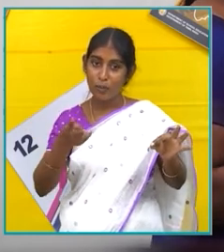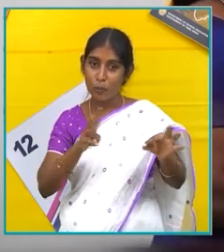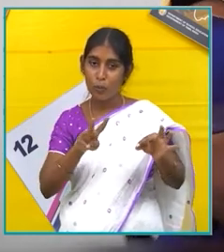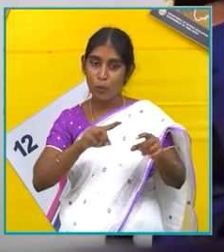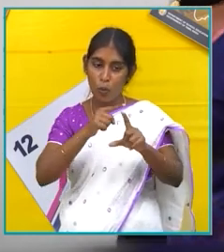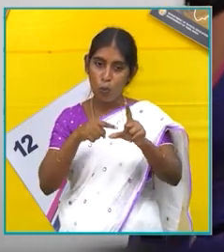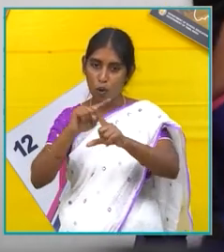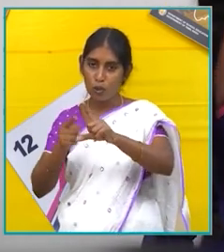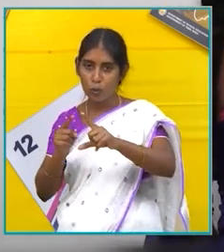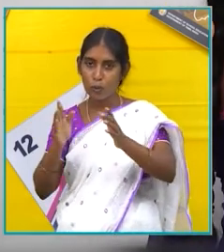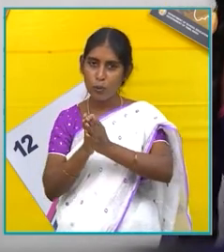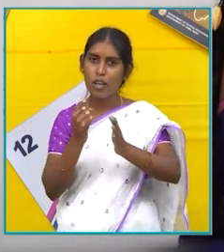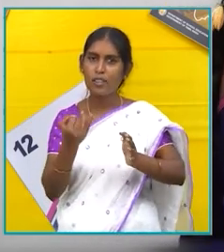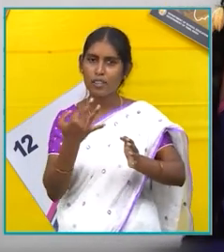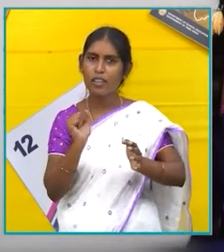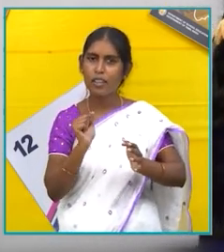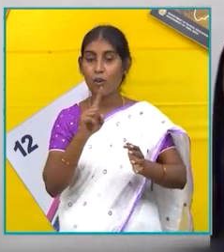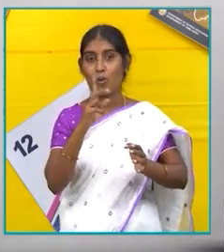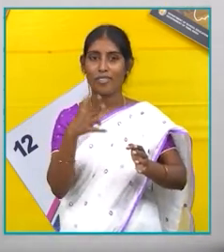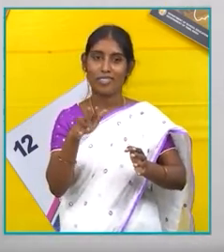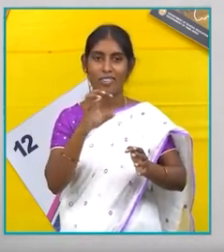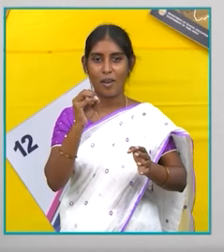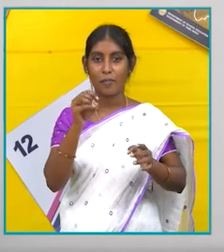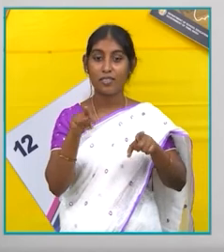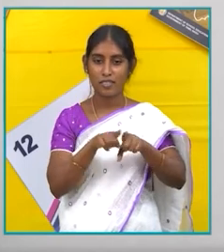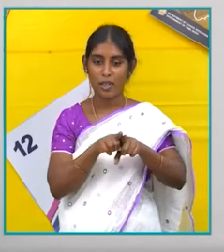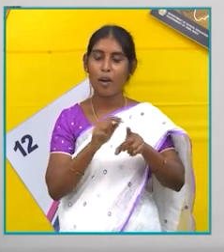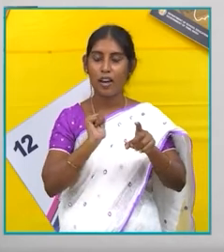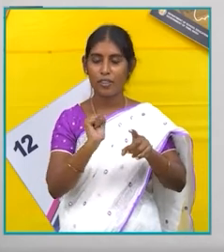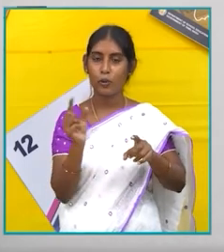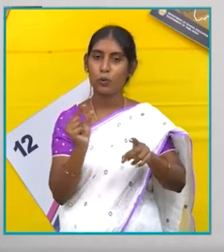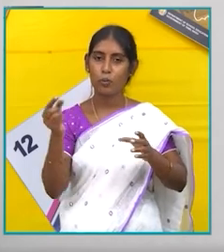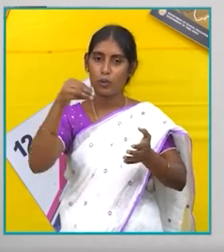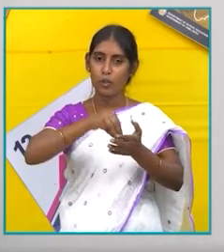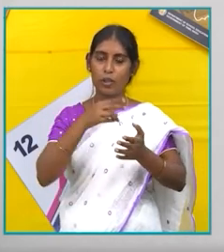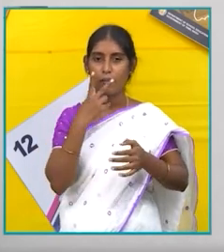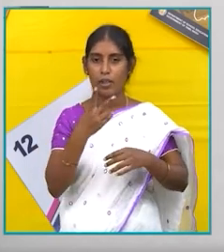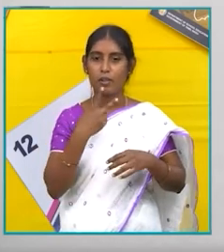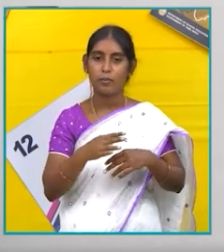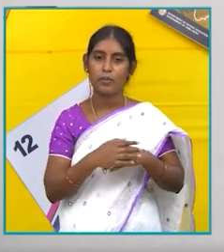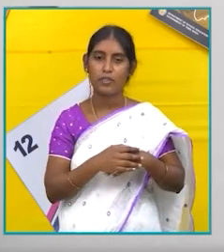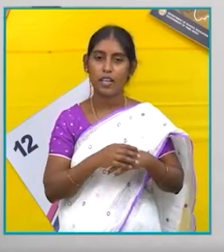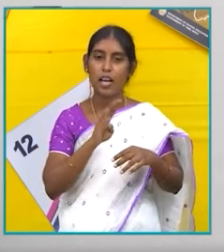180 டிகிரின்னு சொல்வோம் இல்லையா அத நாம இங்க யூஸ் பண்ண போறோம் அதாவது ஃபர்ஸ்ட் வந்து இந்த 4x